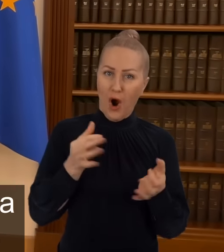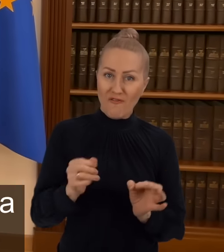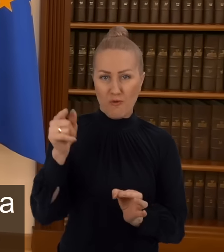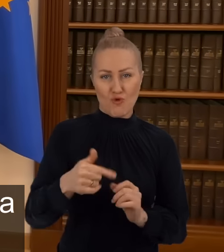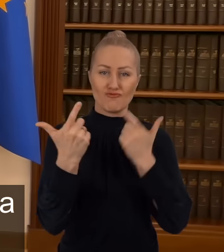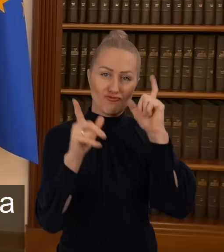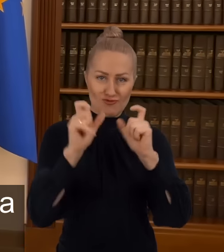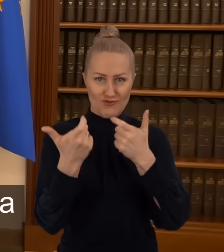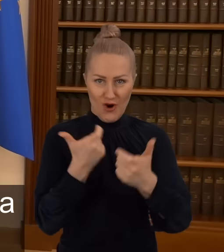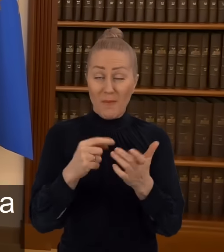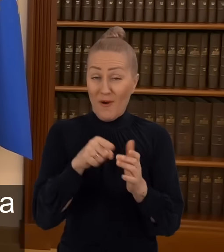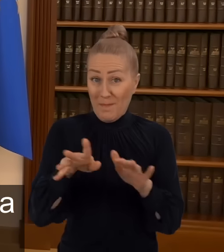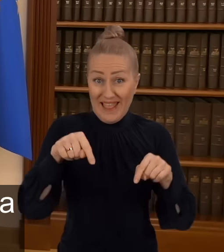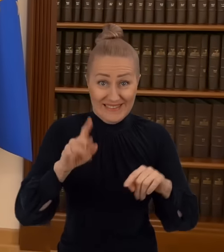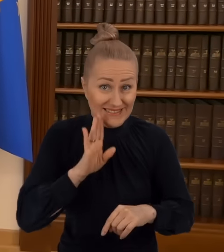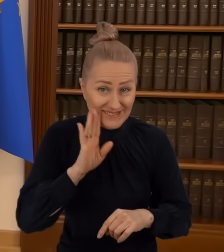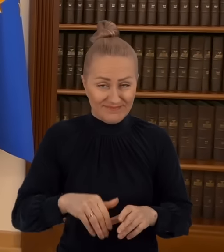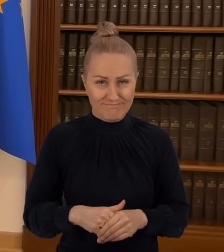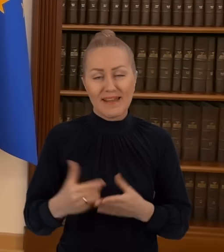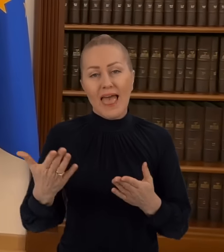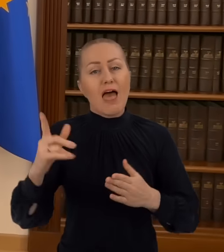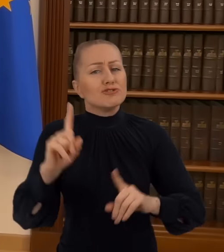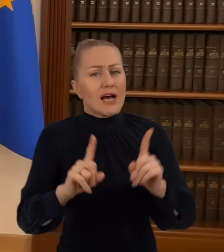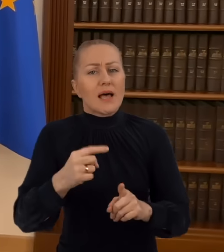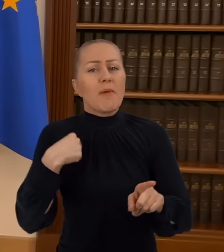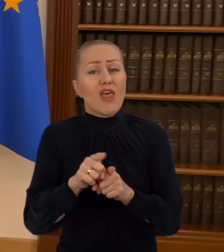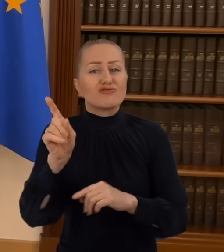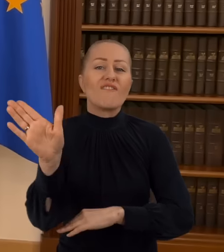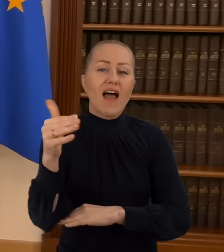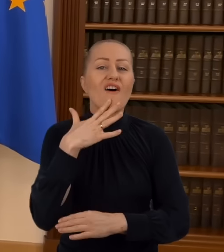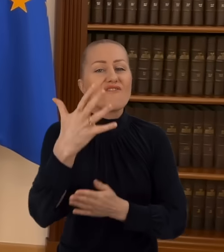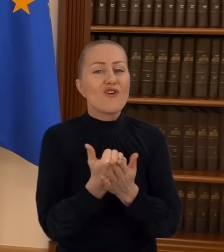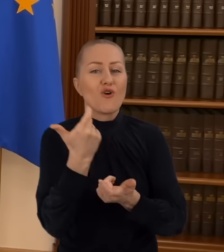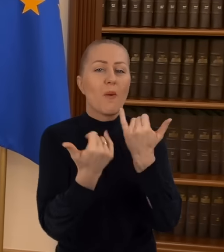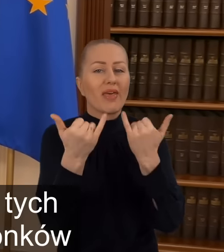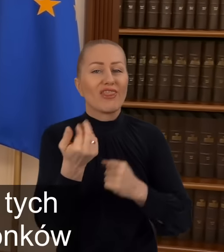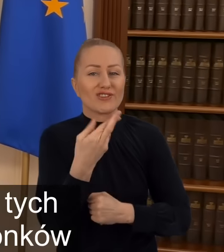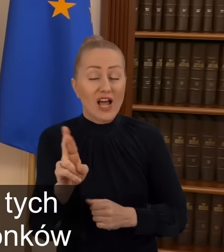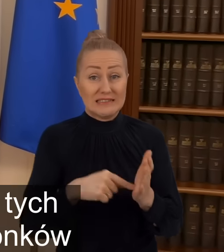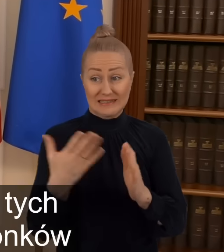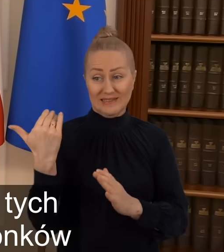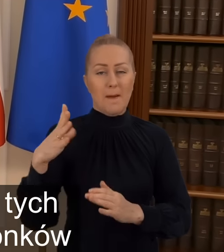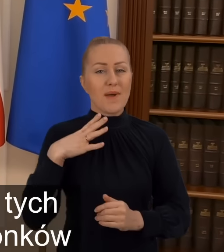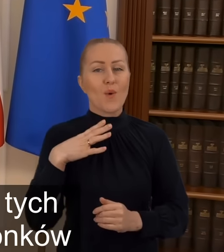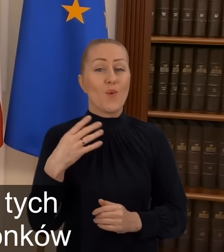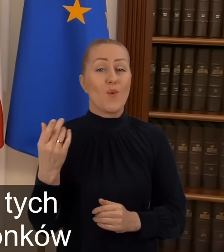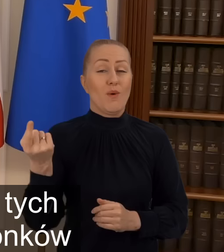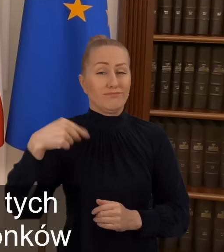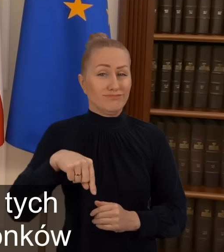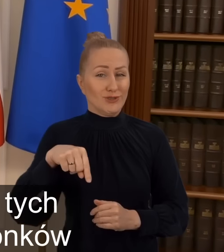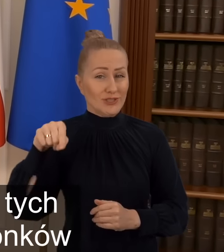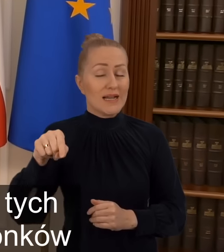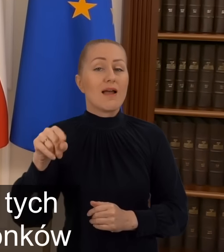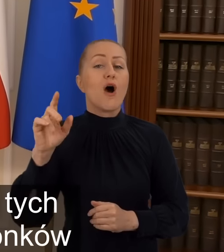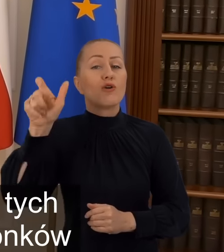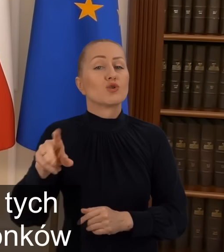oficjalny trzeba wykonać, dokonują się tutaj. Czasami używam też tych flag do innych rzeczy. Na przykład ostatnio przyjmowałem tutaj przy